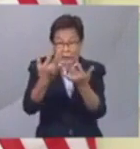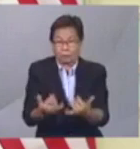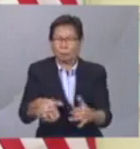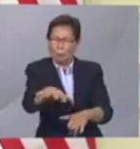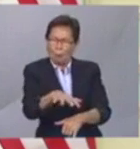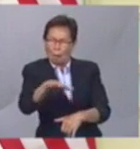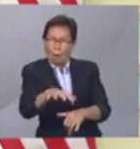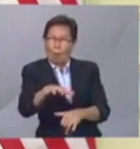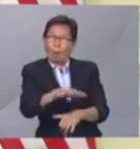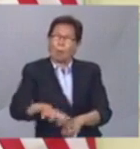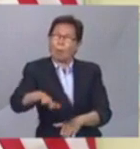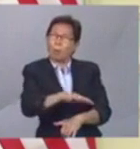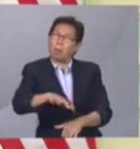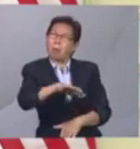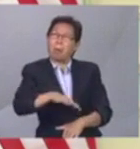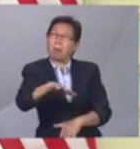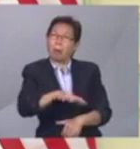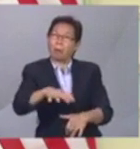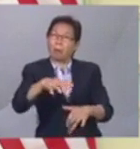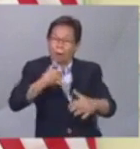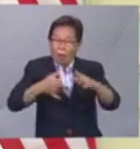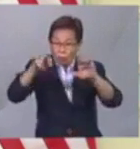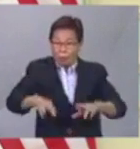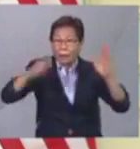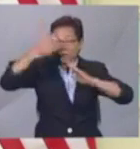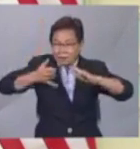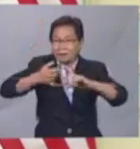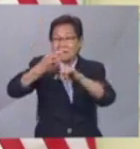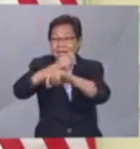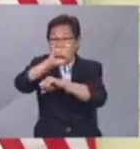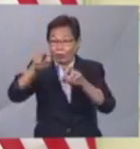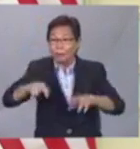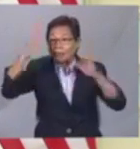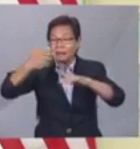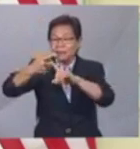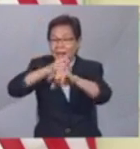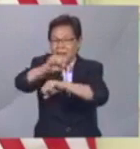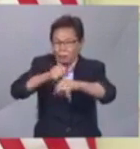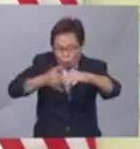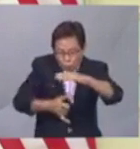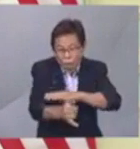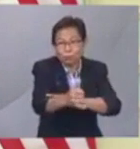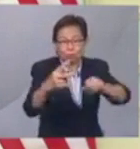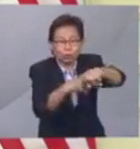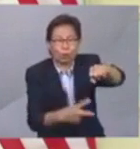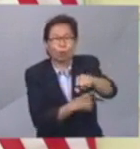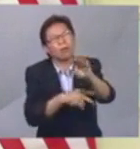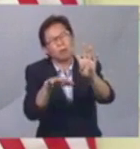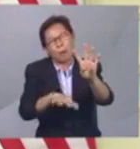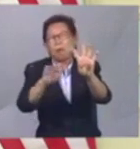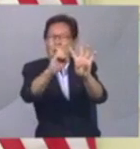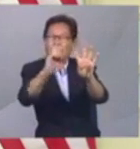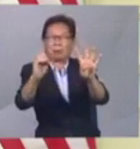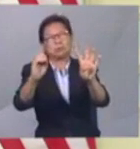average ataupun hitung panjang kemasukan rakyat kita daripada Singapura hanya di sekitar 400 orang